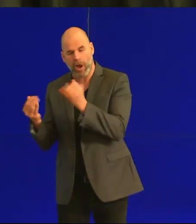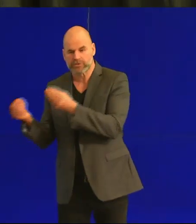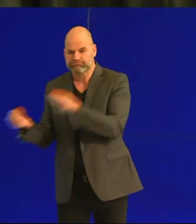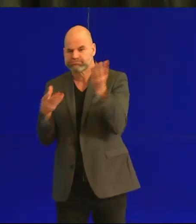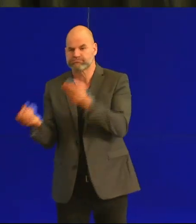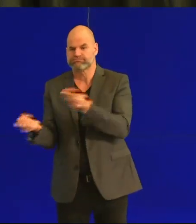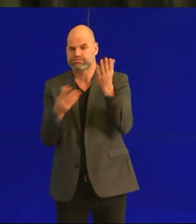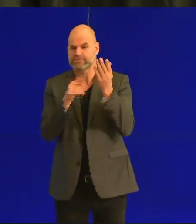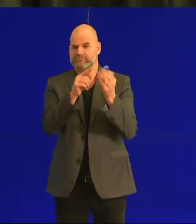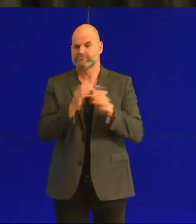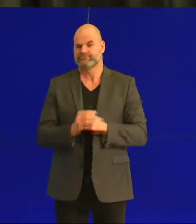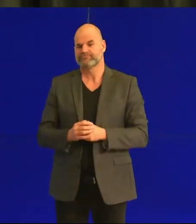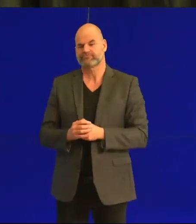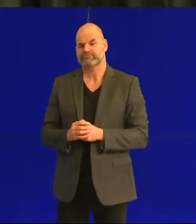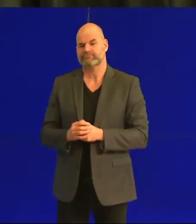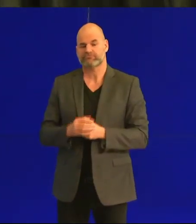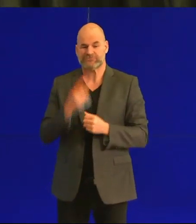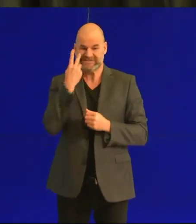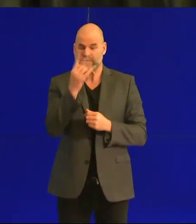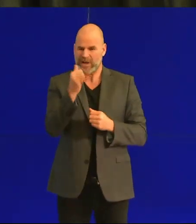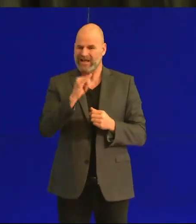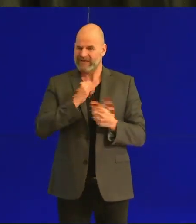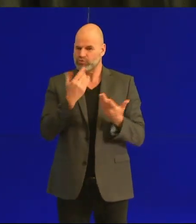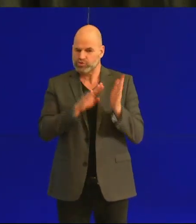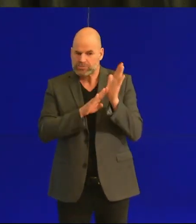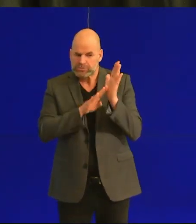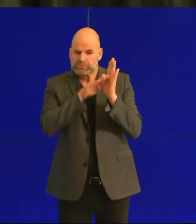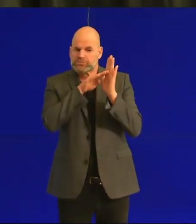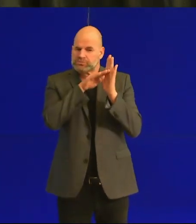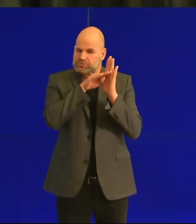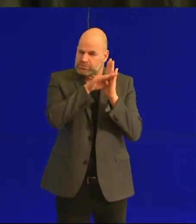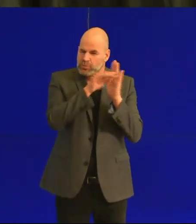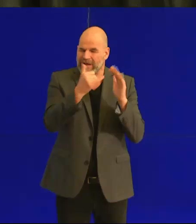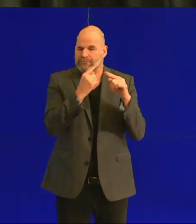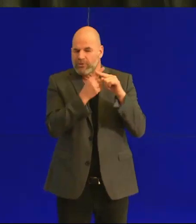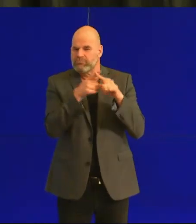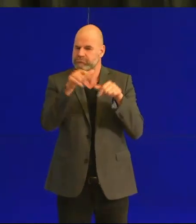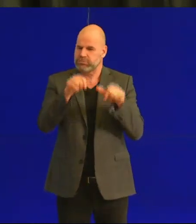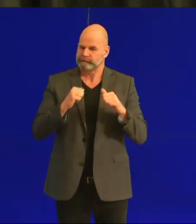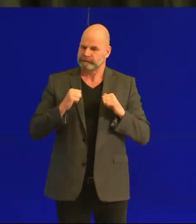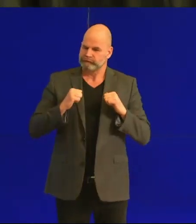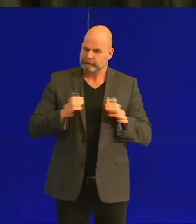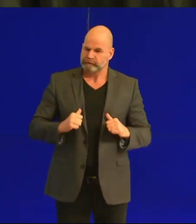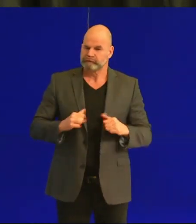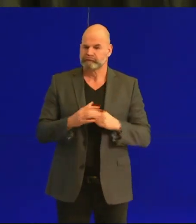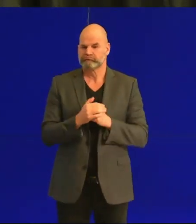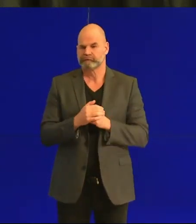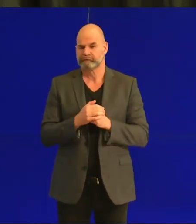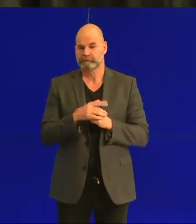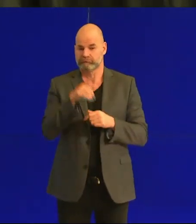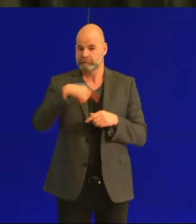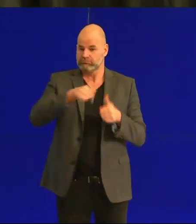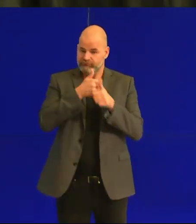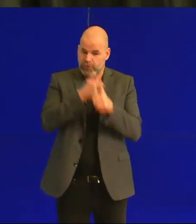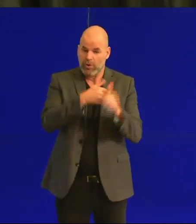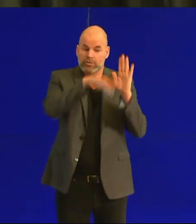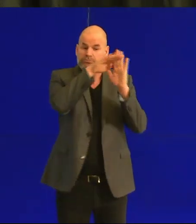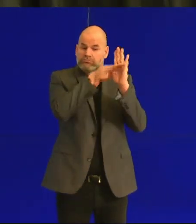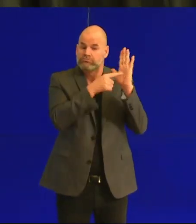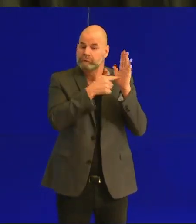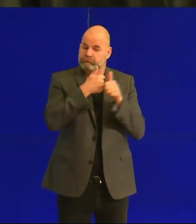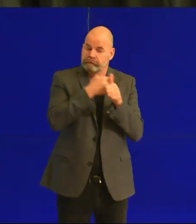amber holland au ski direct le parti mise de culte et need another world